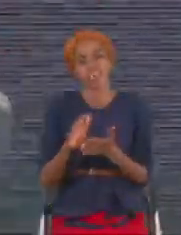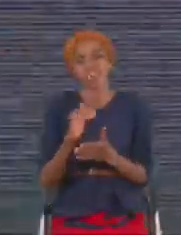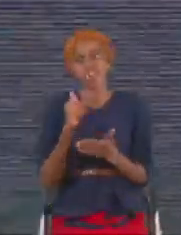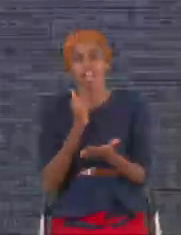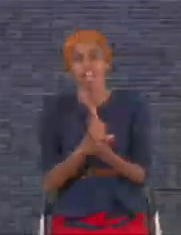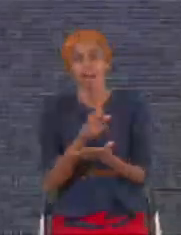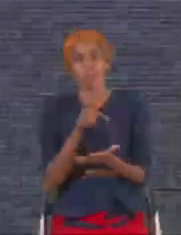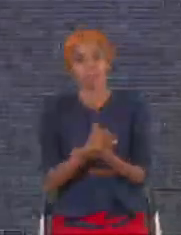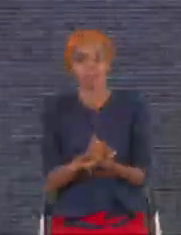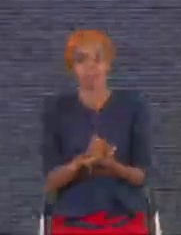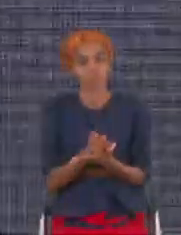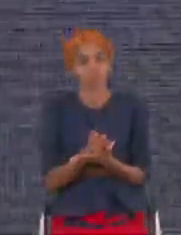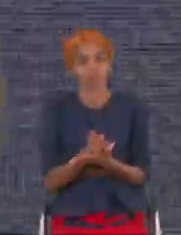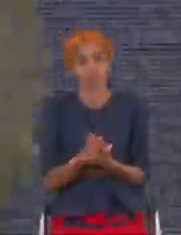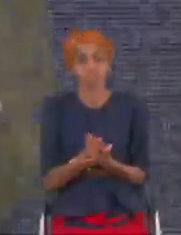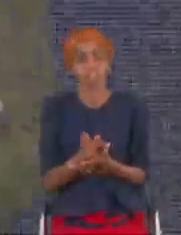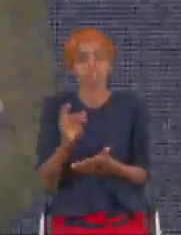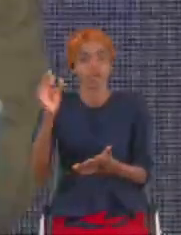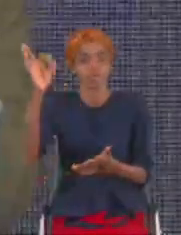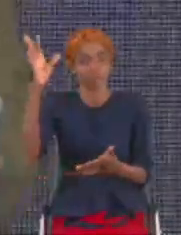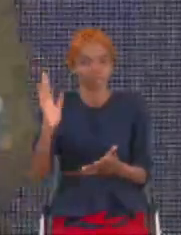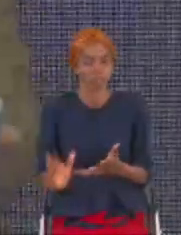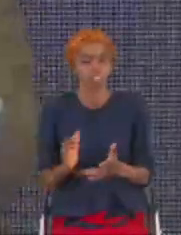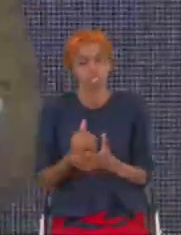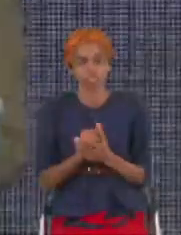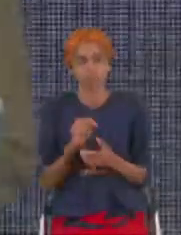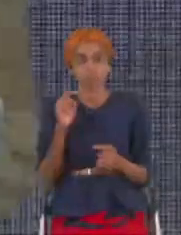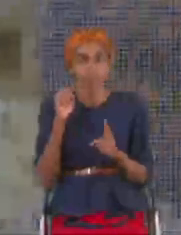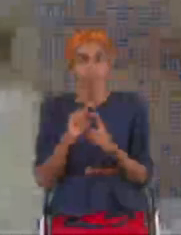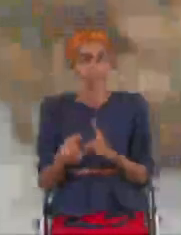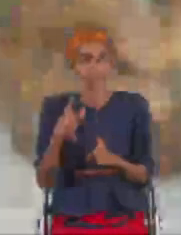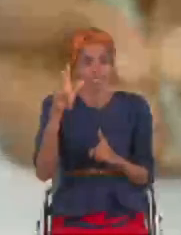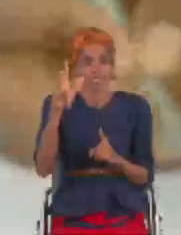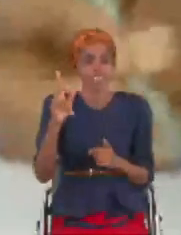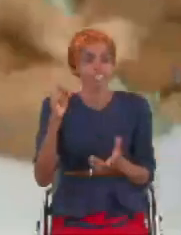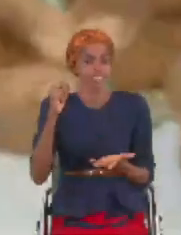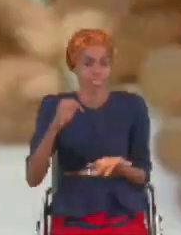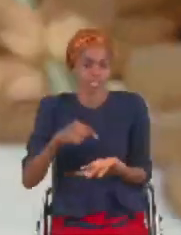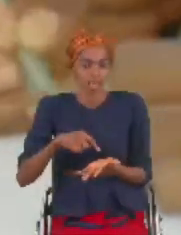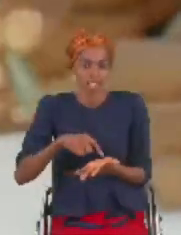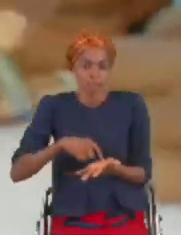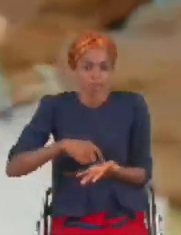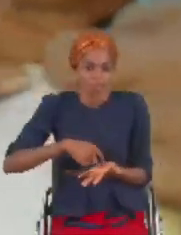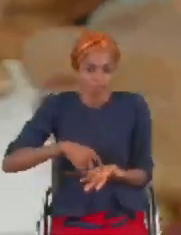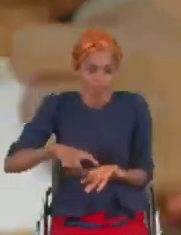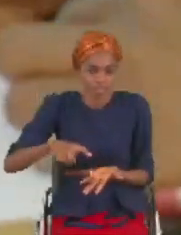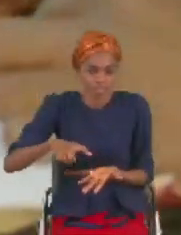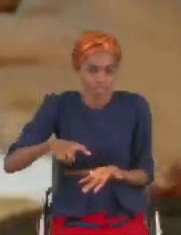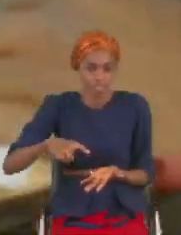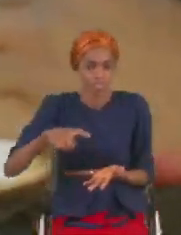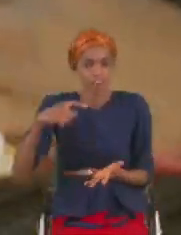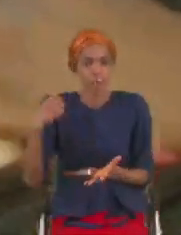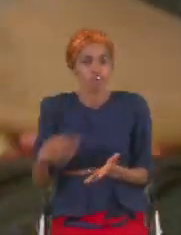prouver troisième point les marques des ministres divinement apprécié